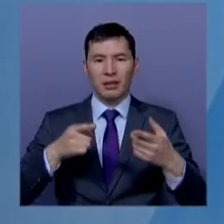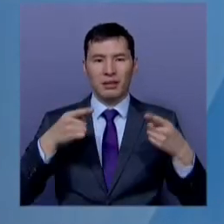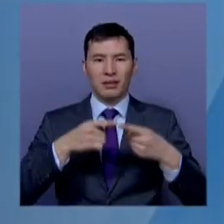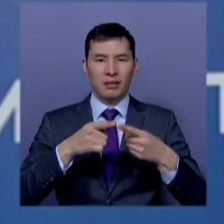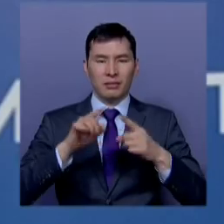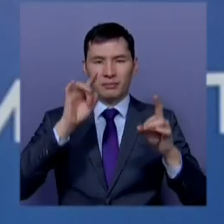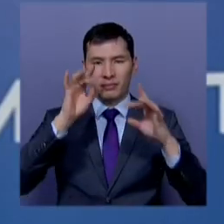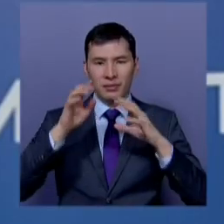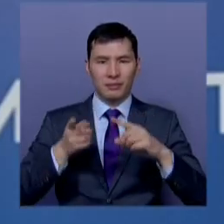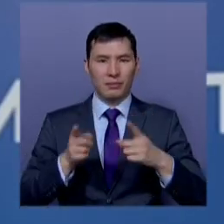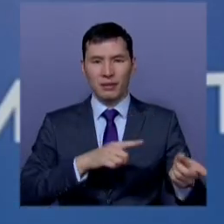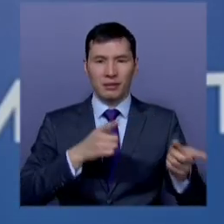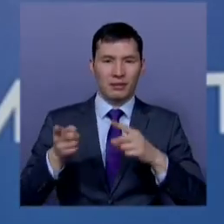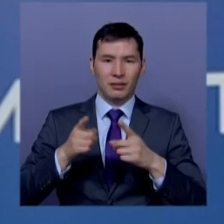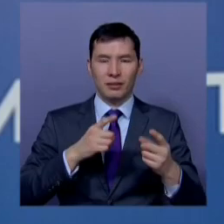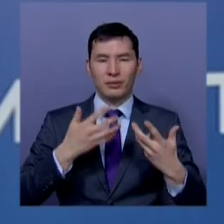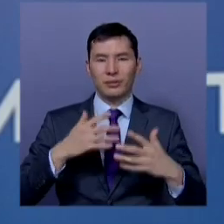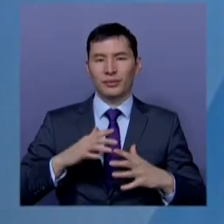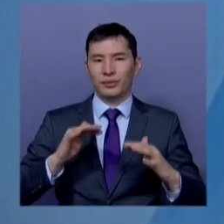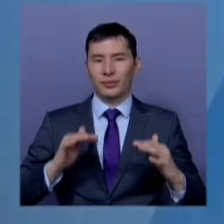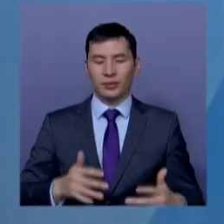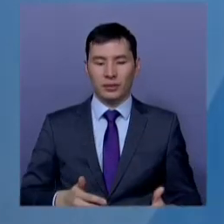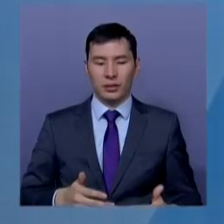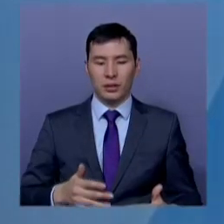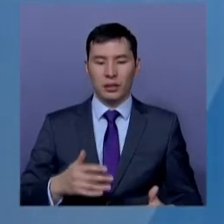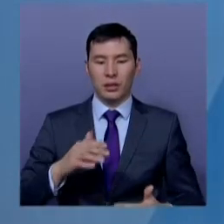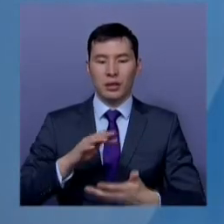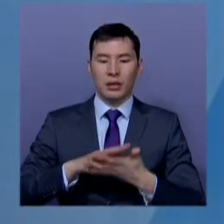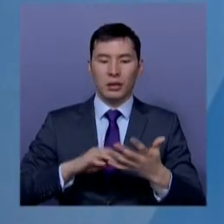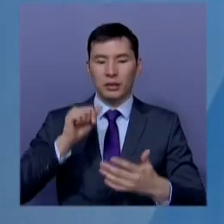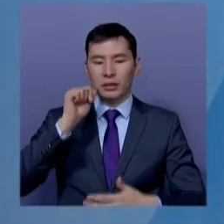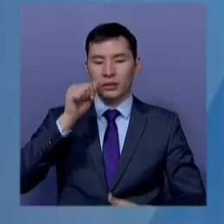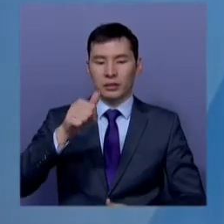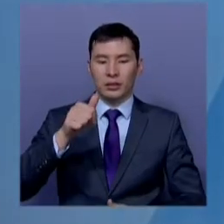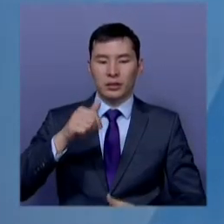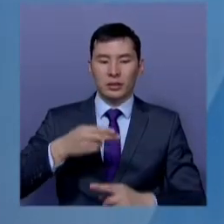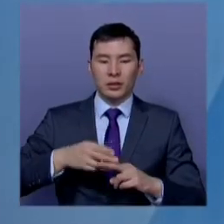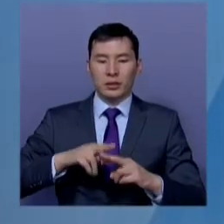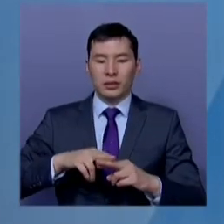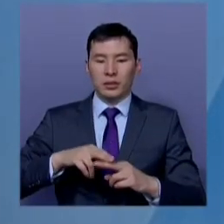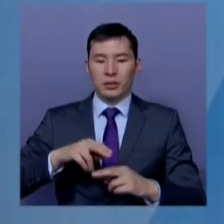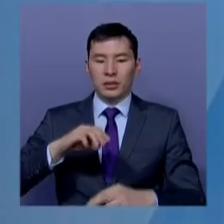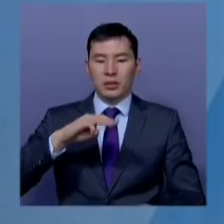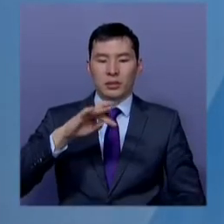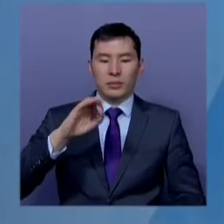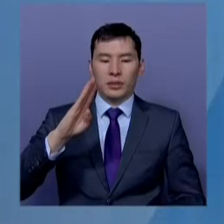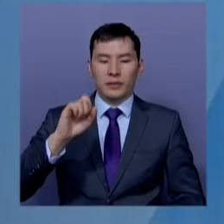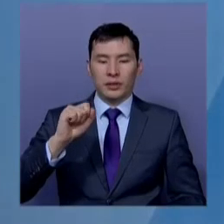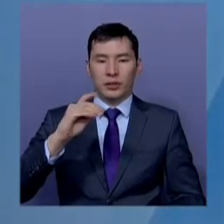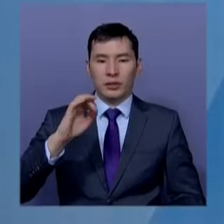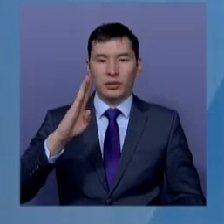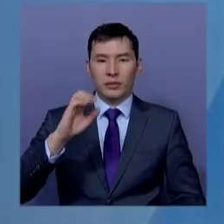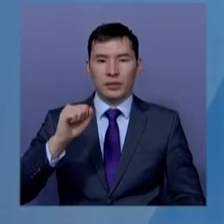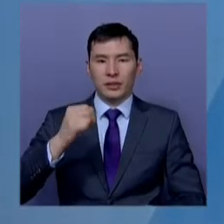пәтер жалдап тұрамыз. Оқсылар ертең мені кешкі сағат 8-ге шейін Тимирязова Жароковада жаңағы